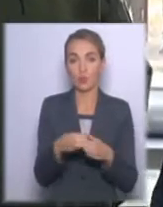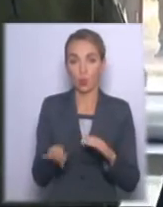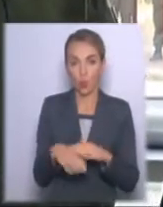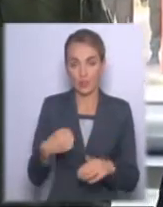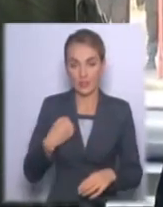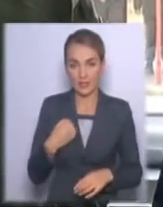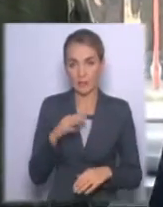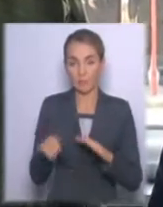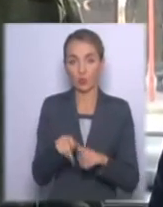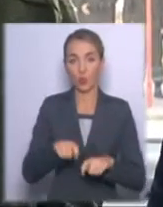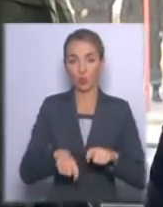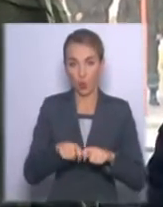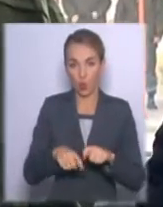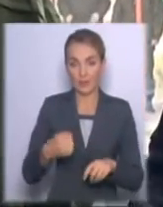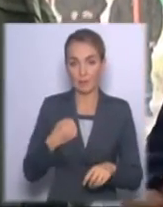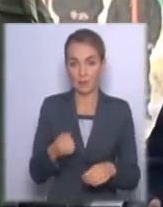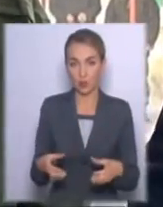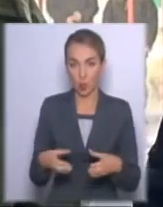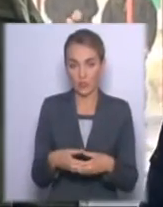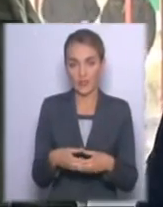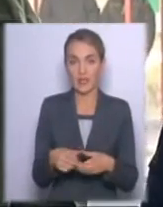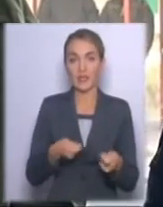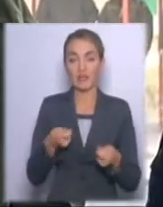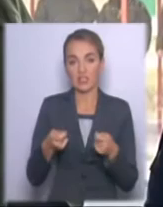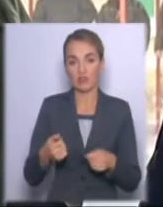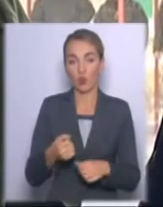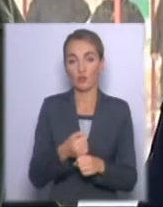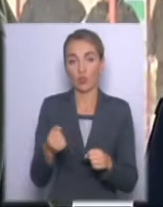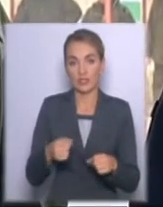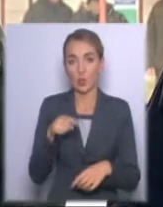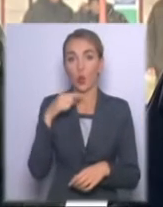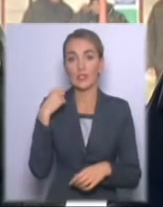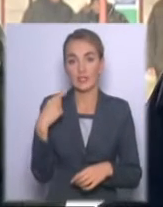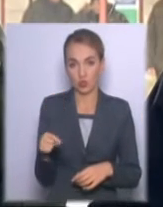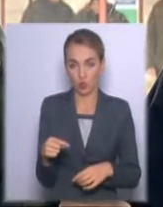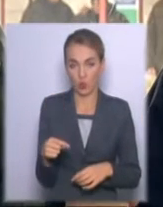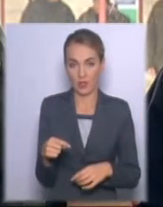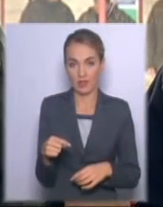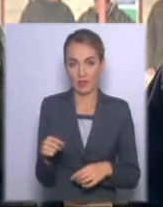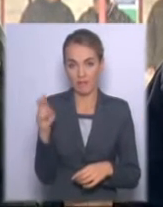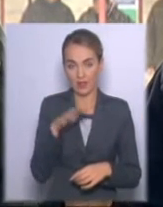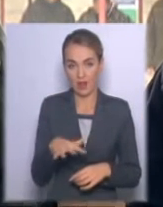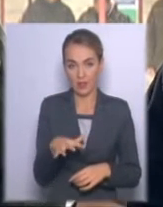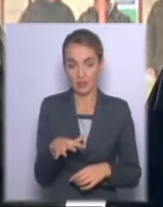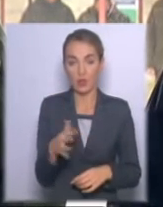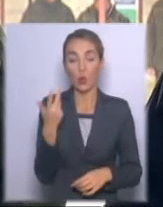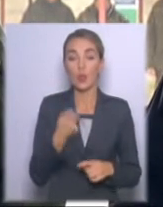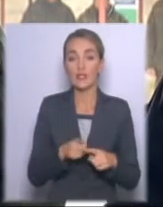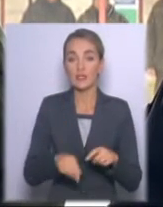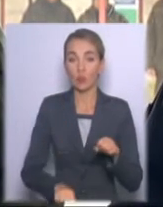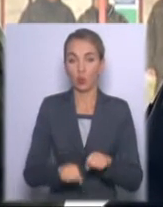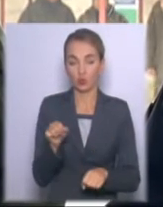підконтрольні підрозділи з керівництва Збройних сил Російської Федерації. Коли ці